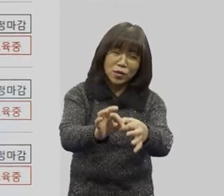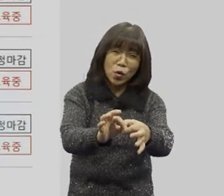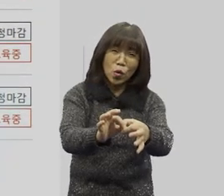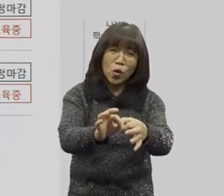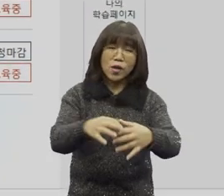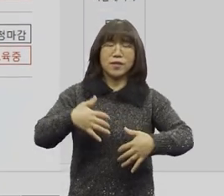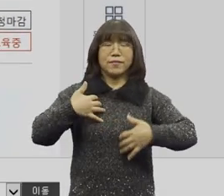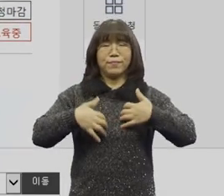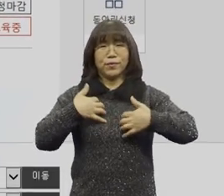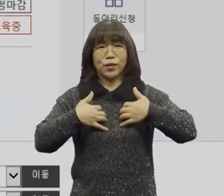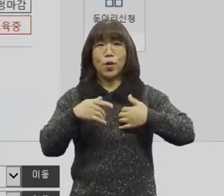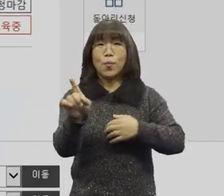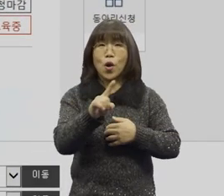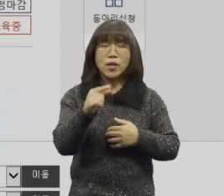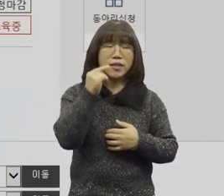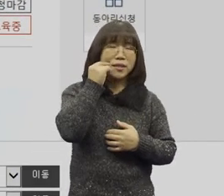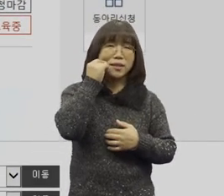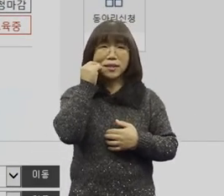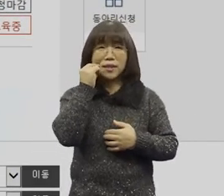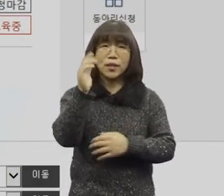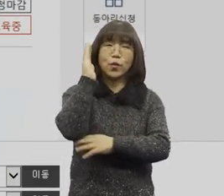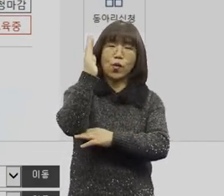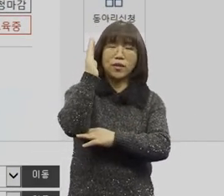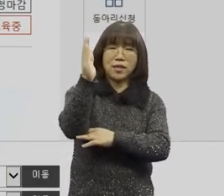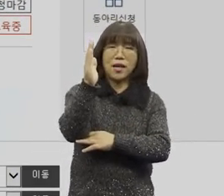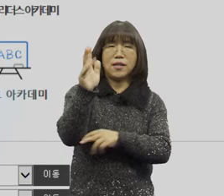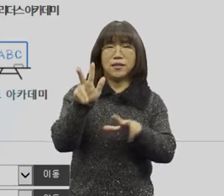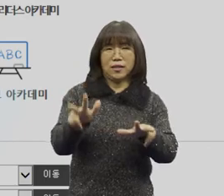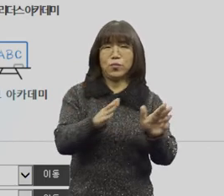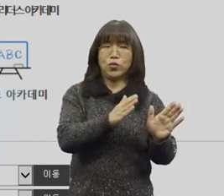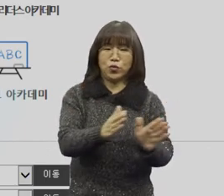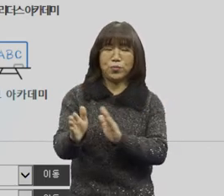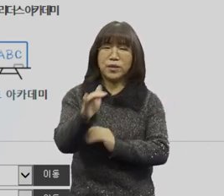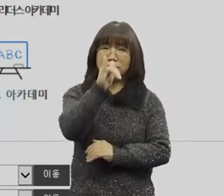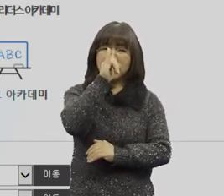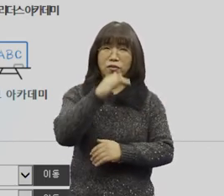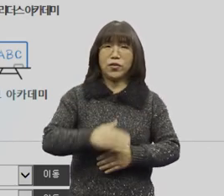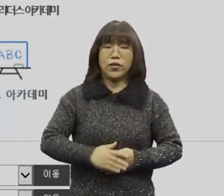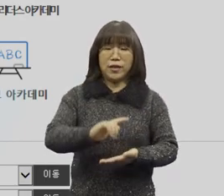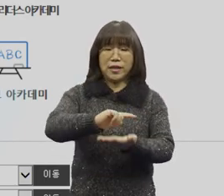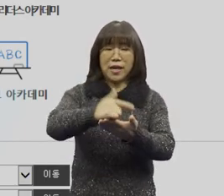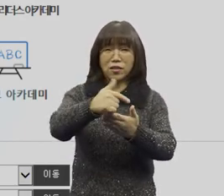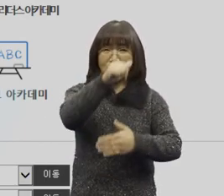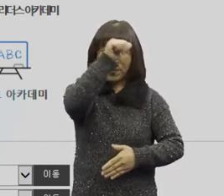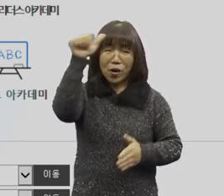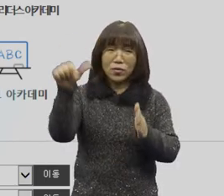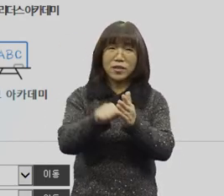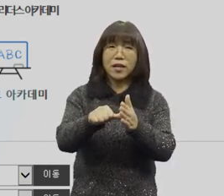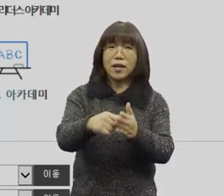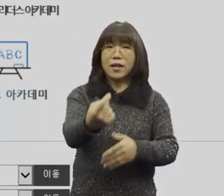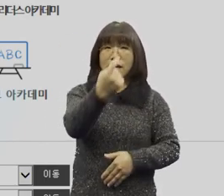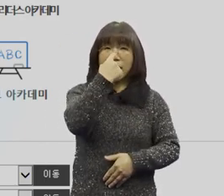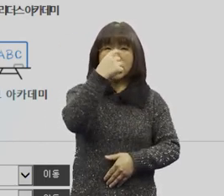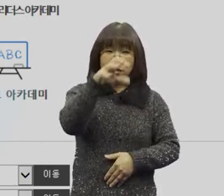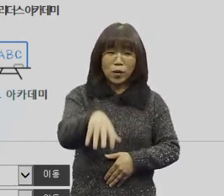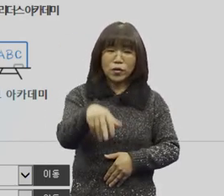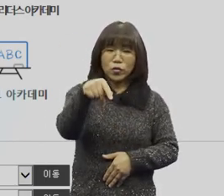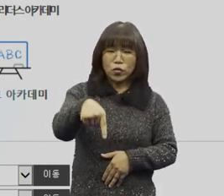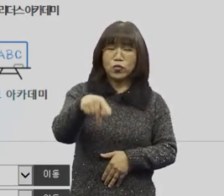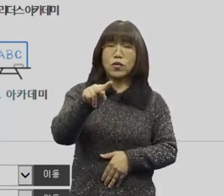호응을 받았던 강서 평생학습관의 인기 강좌도 준비되어 있습니다. 강서 평생학습관